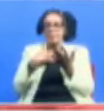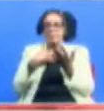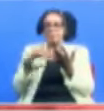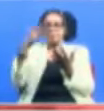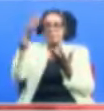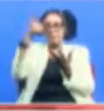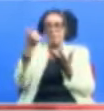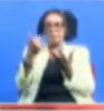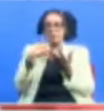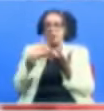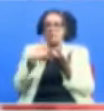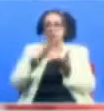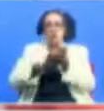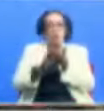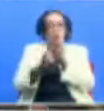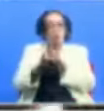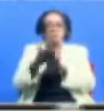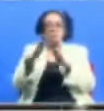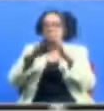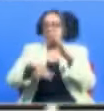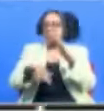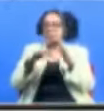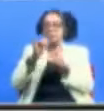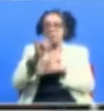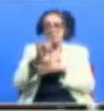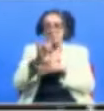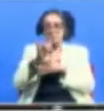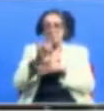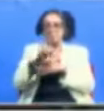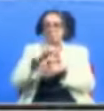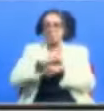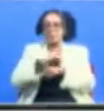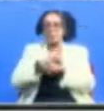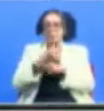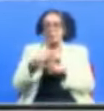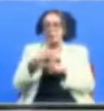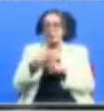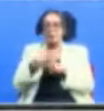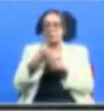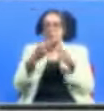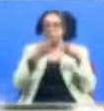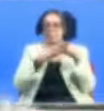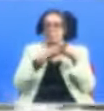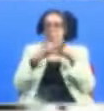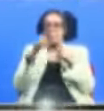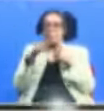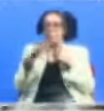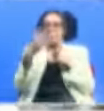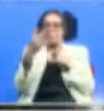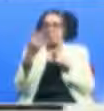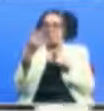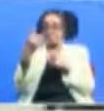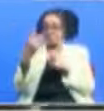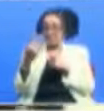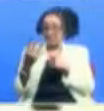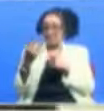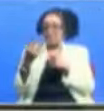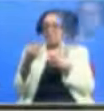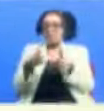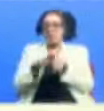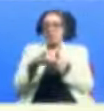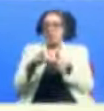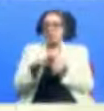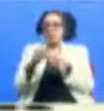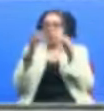sababu hakuna aliyopata below degrees. Shule hiyo ilipata alama ya wastani ya 8.14, huku asilimia